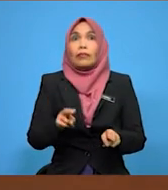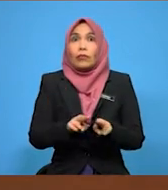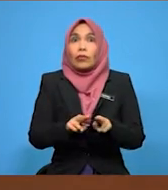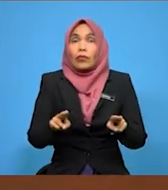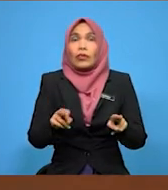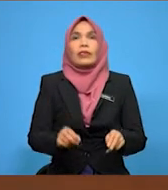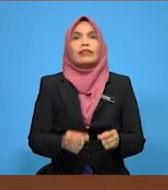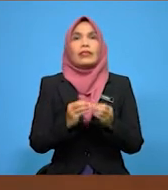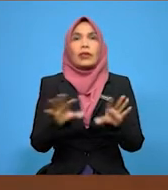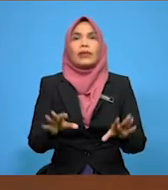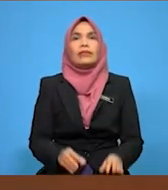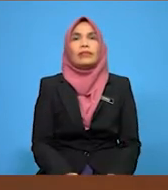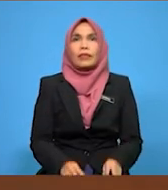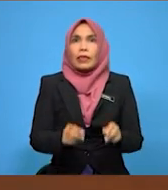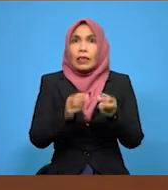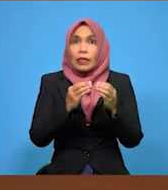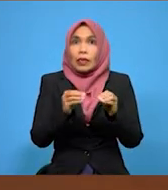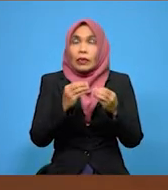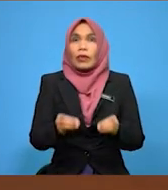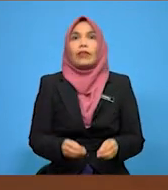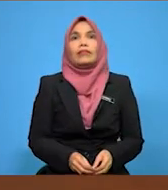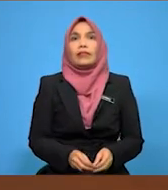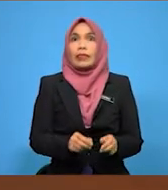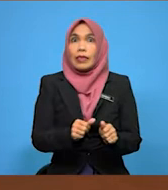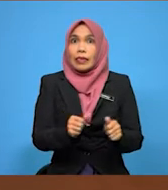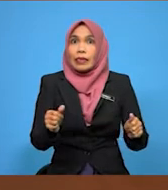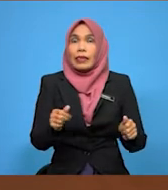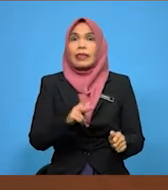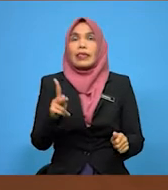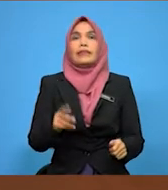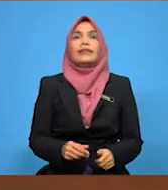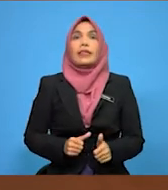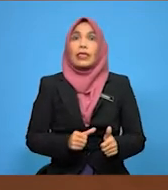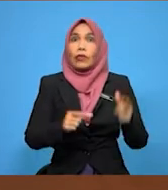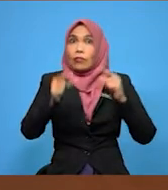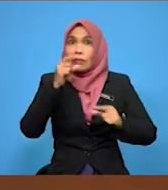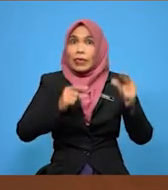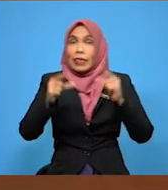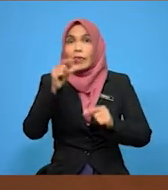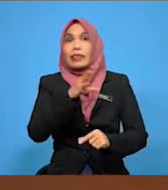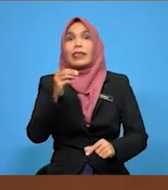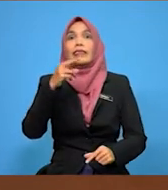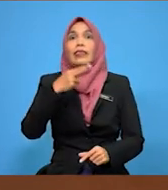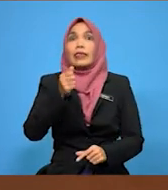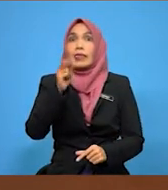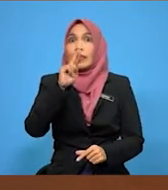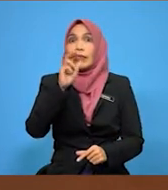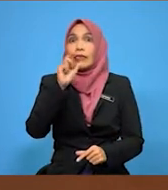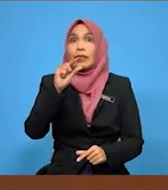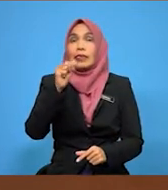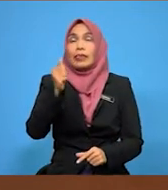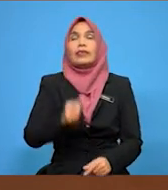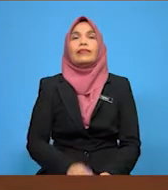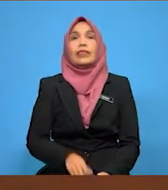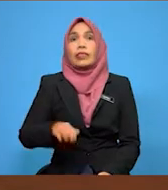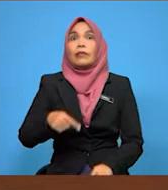Telur-telur akan diasingkan mengikut grade dan harga yang ditetapkan mengikut grade sebelum dijual di